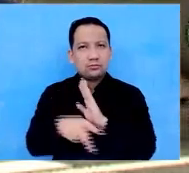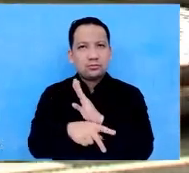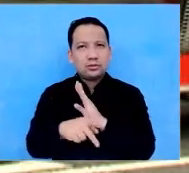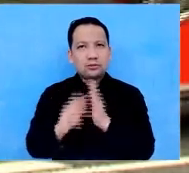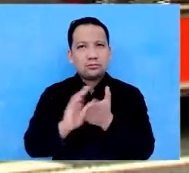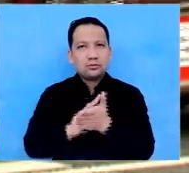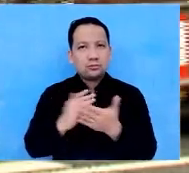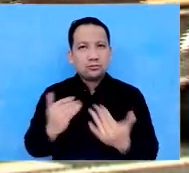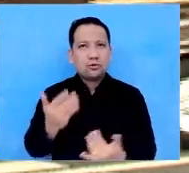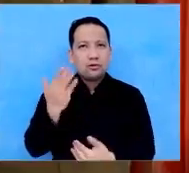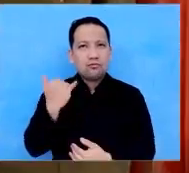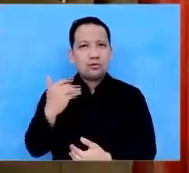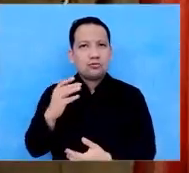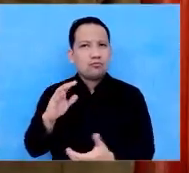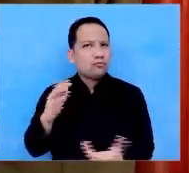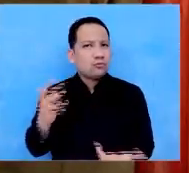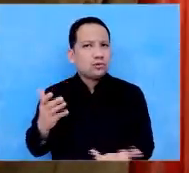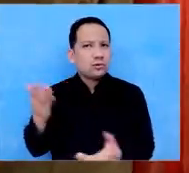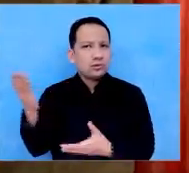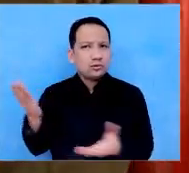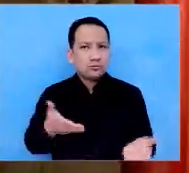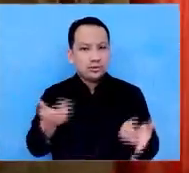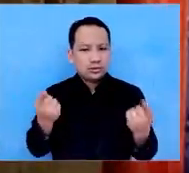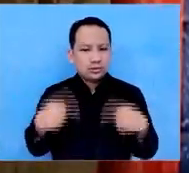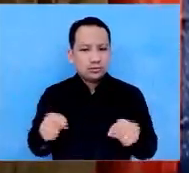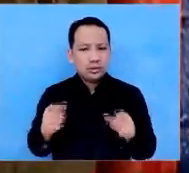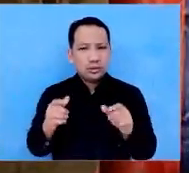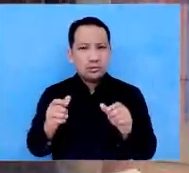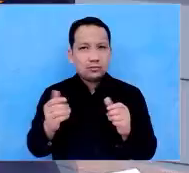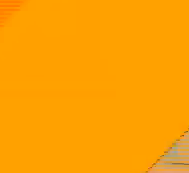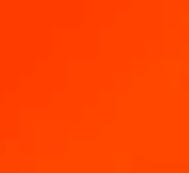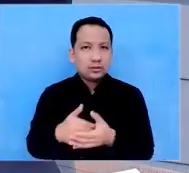paaralan para siguruhing hindi na ulit ito mangyayari.